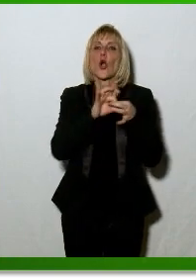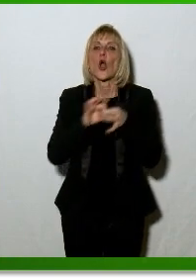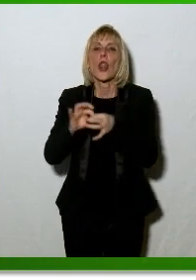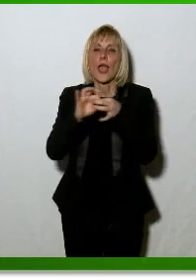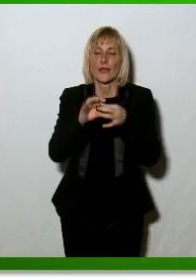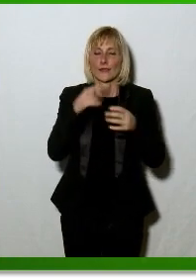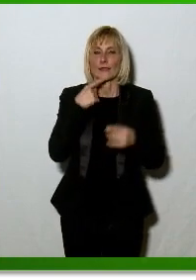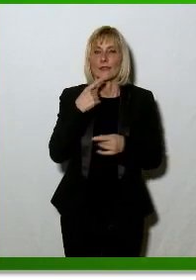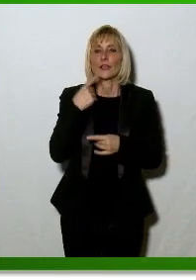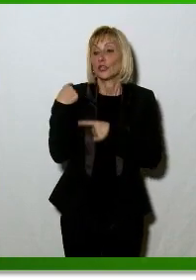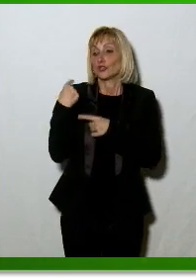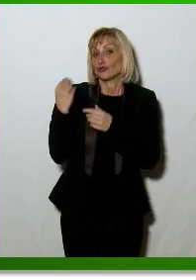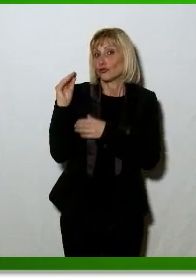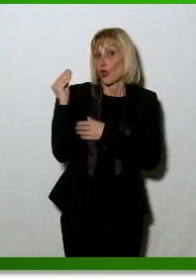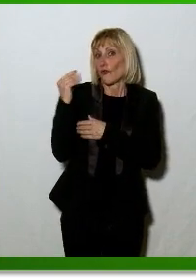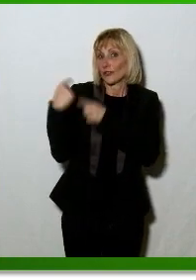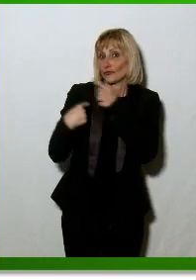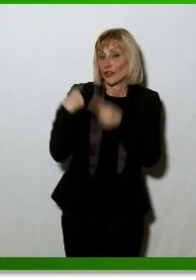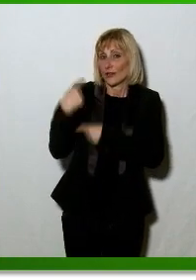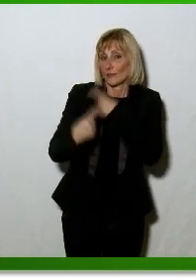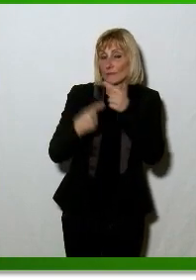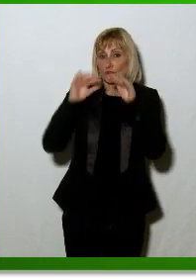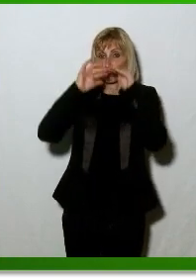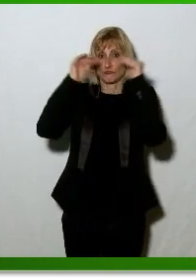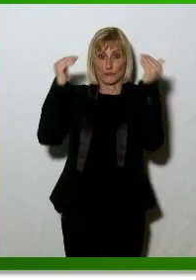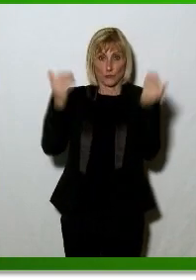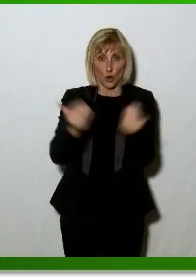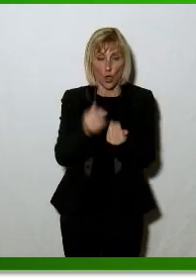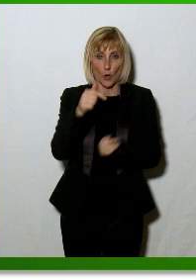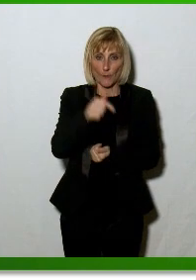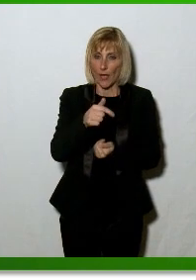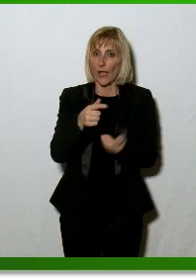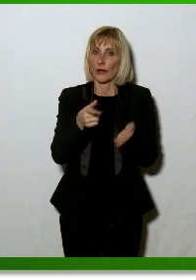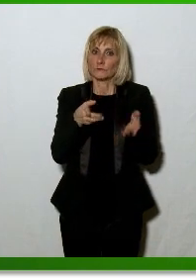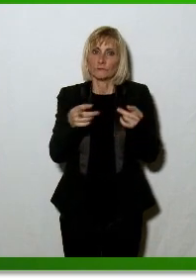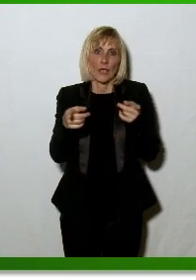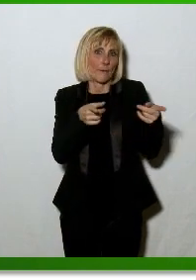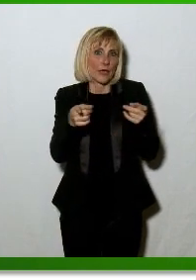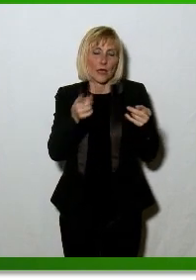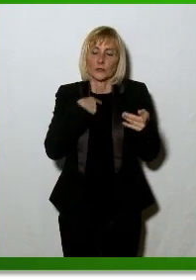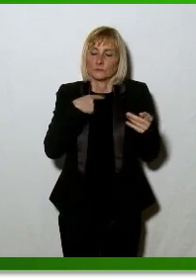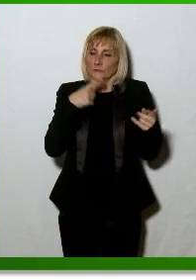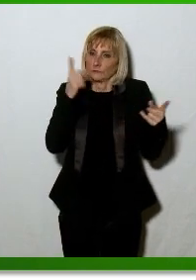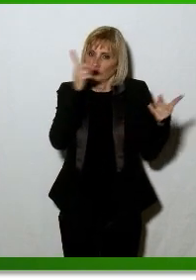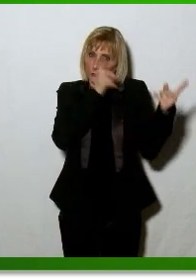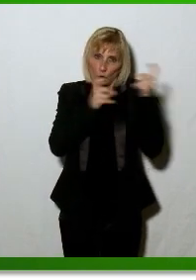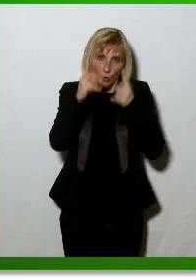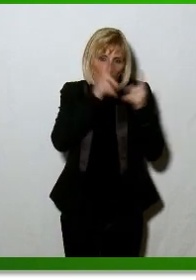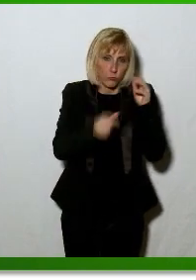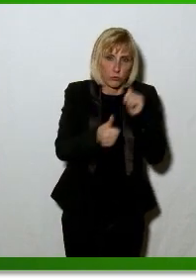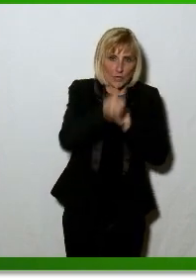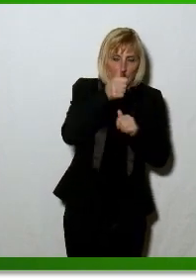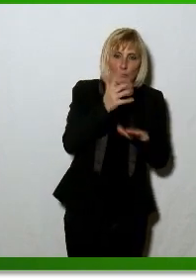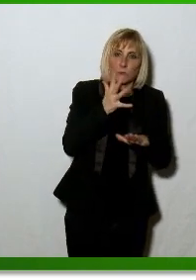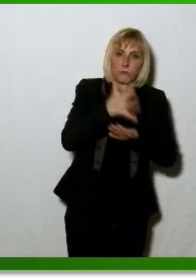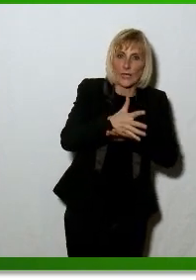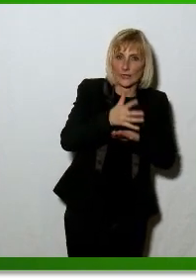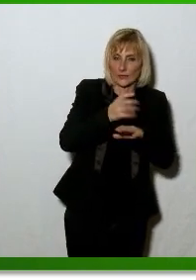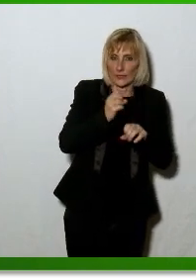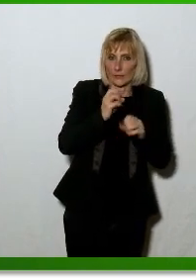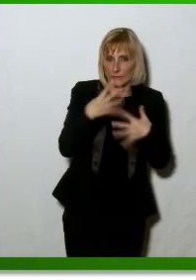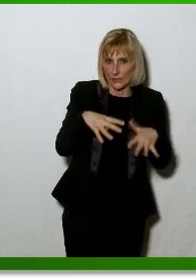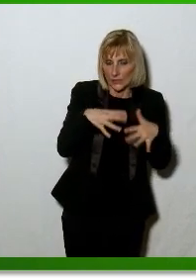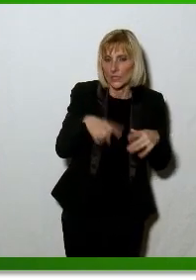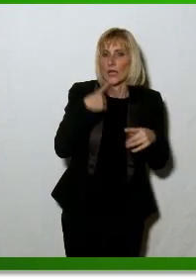generazioni a livello globale stanno attraversando un periodo davvero preoccupante dalla pandemia ai cambiamenti